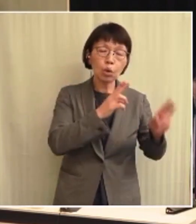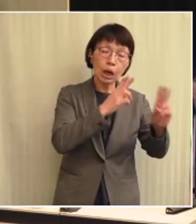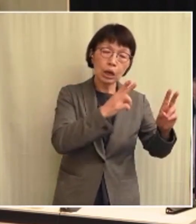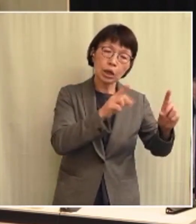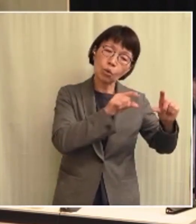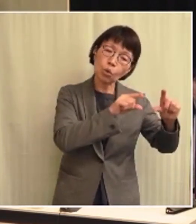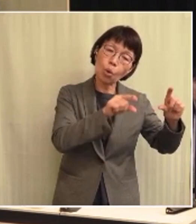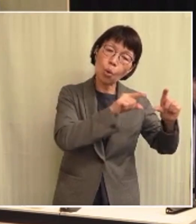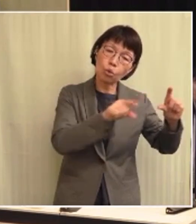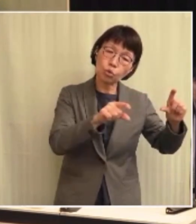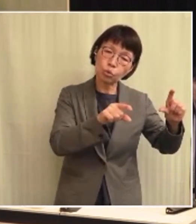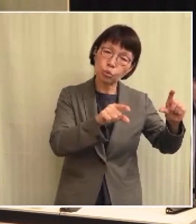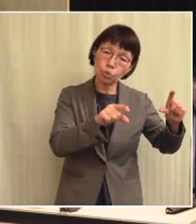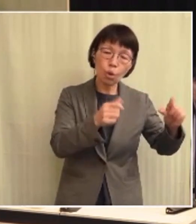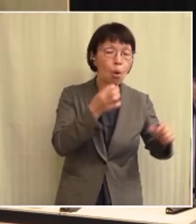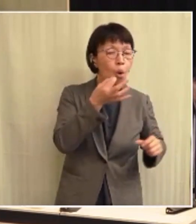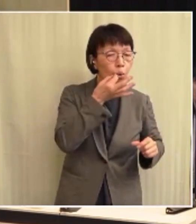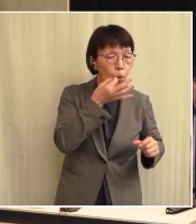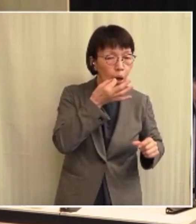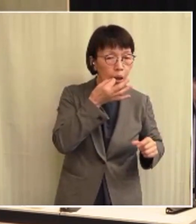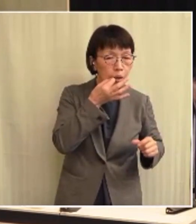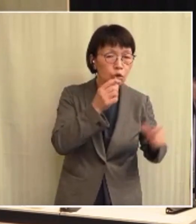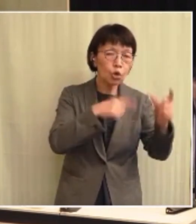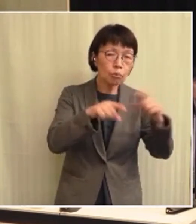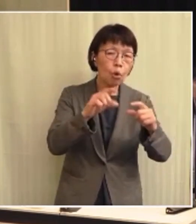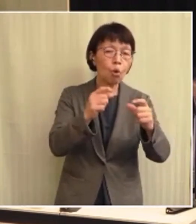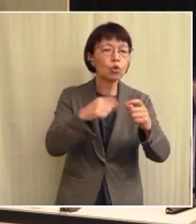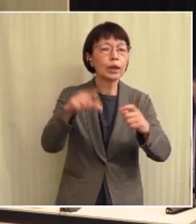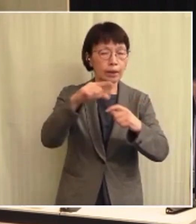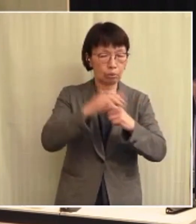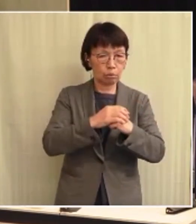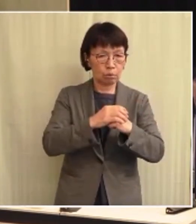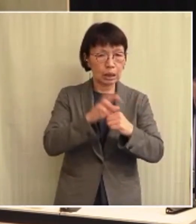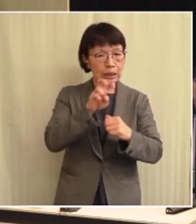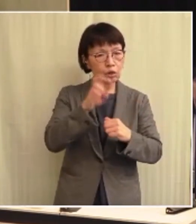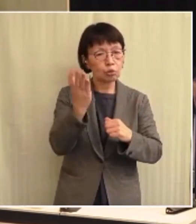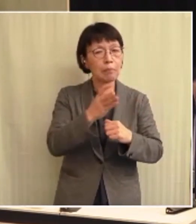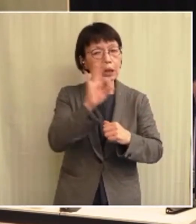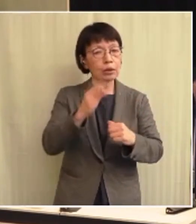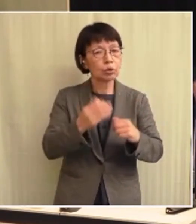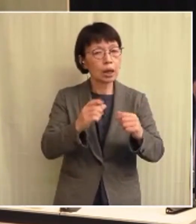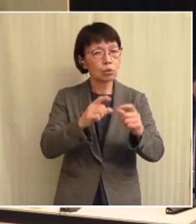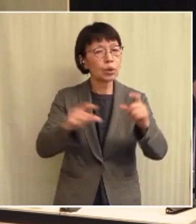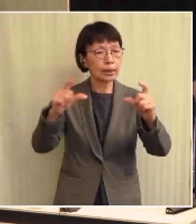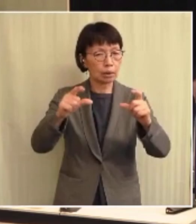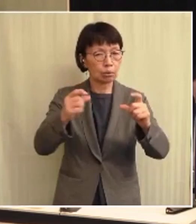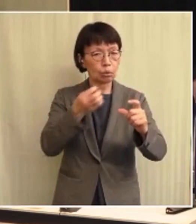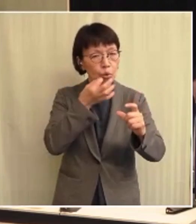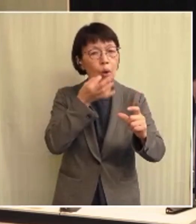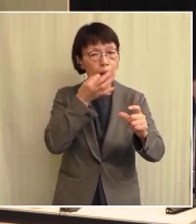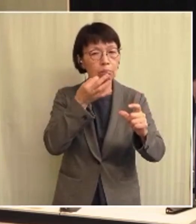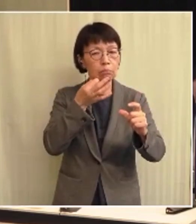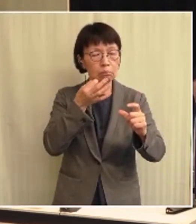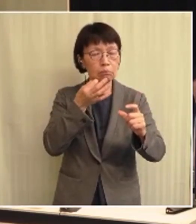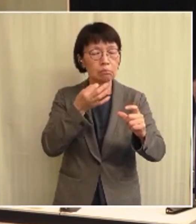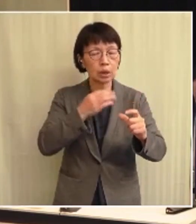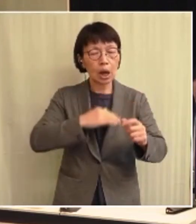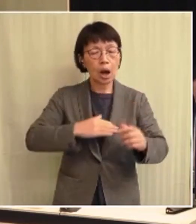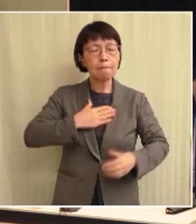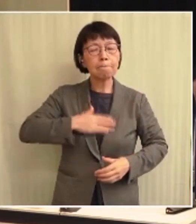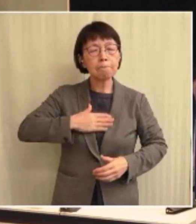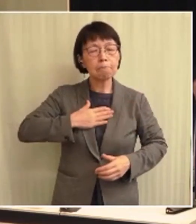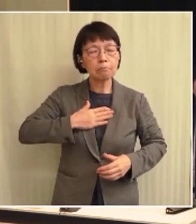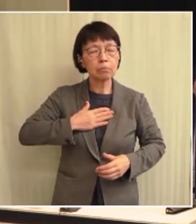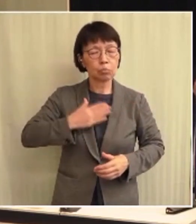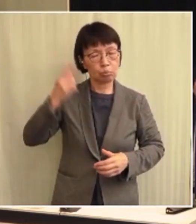ると、2割近い大盛りにはなってございます。その点で満足感は十分に担保されているかなというところです。